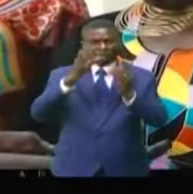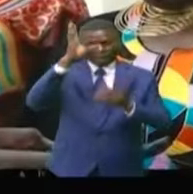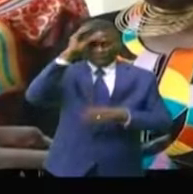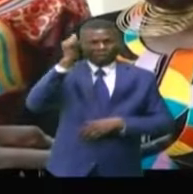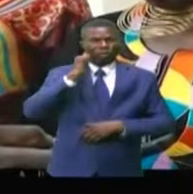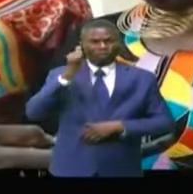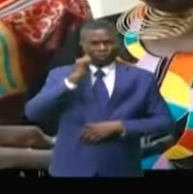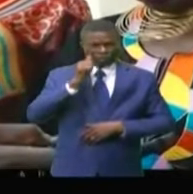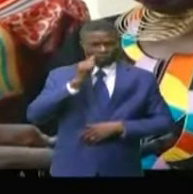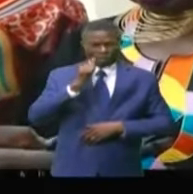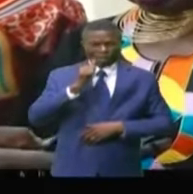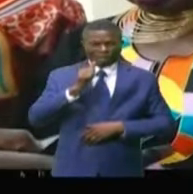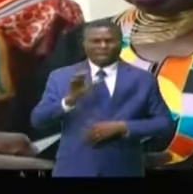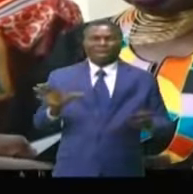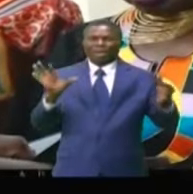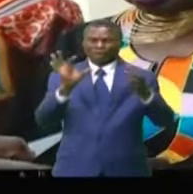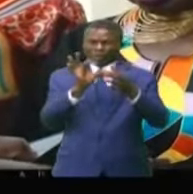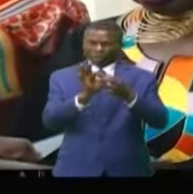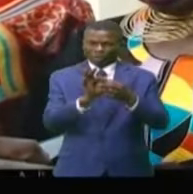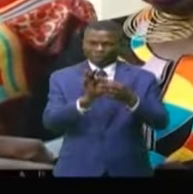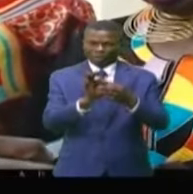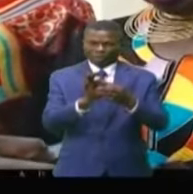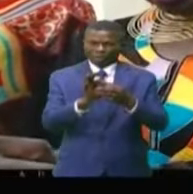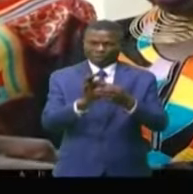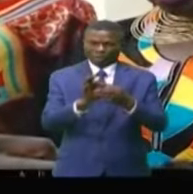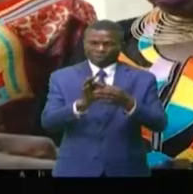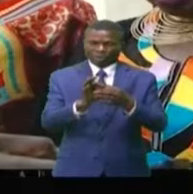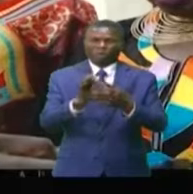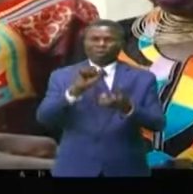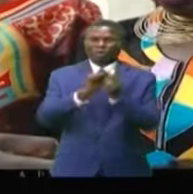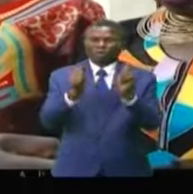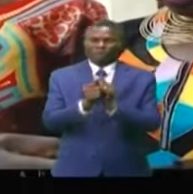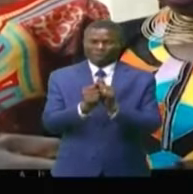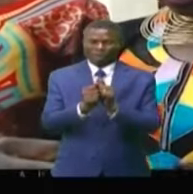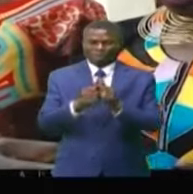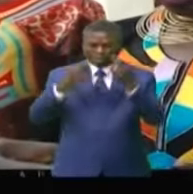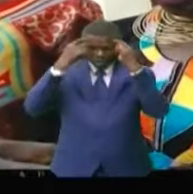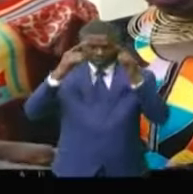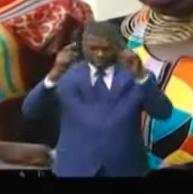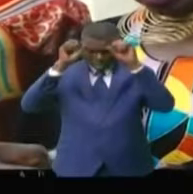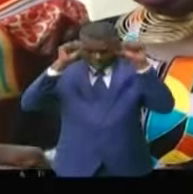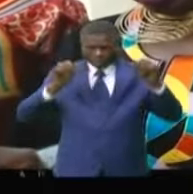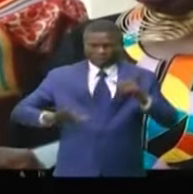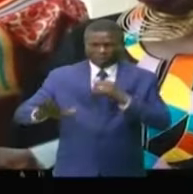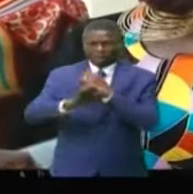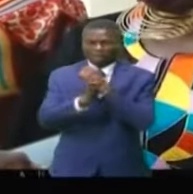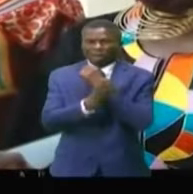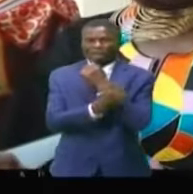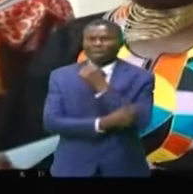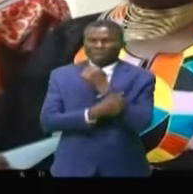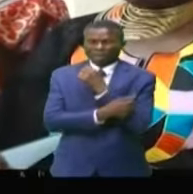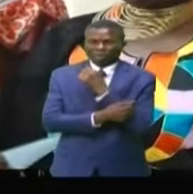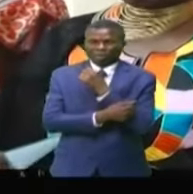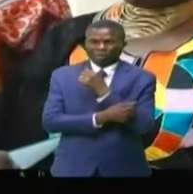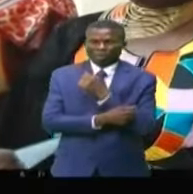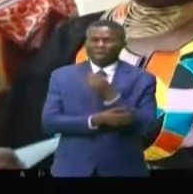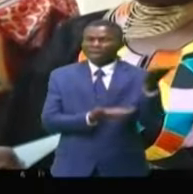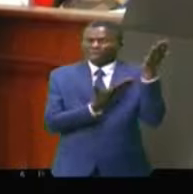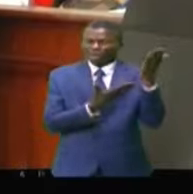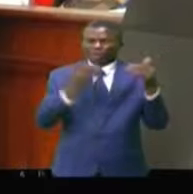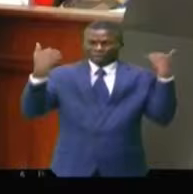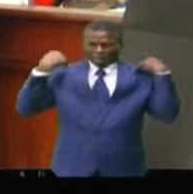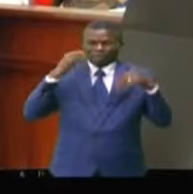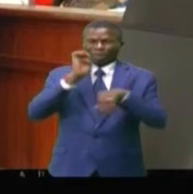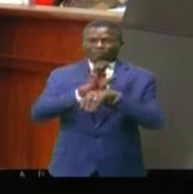vraiment atteindre les grands leaders, commençant par les présidents de la République. Et c'est très important qu'il y ait les chefs religieux soient